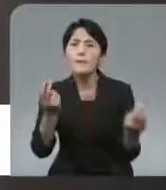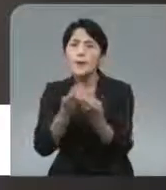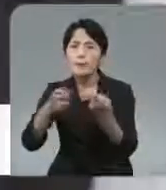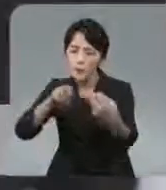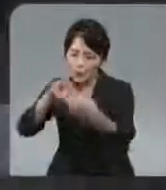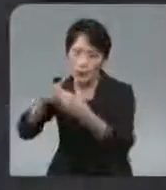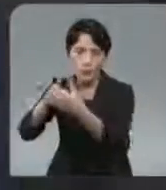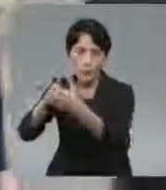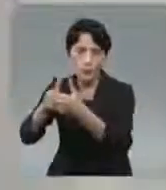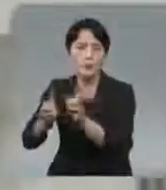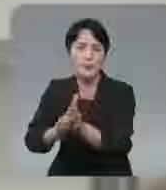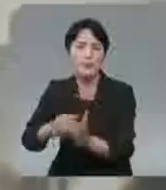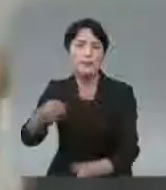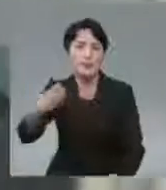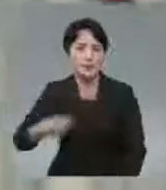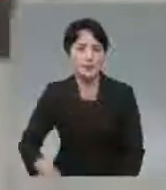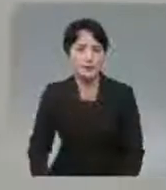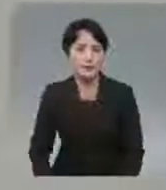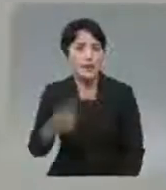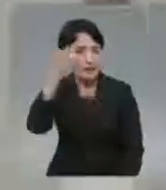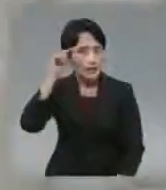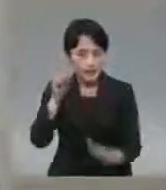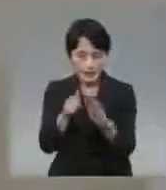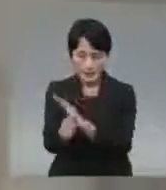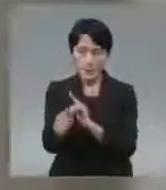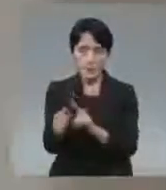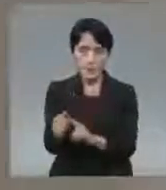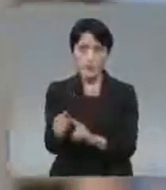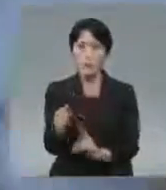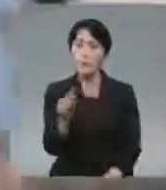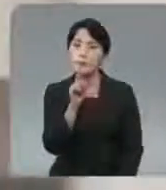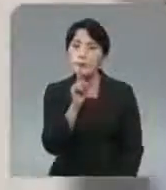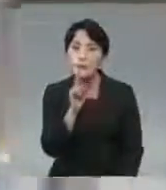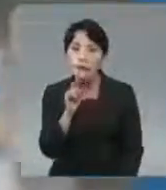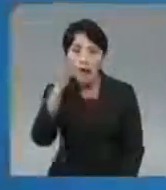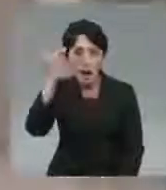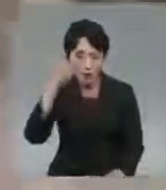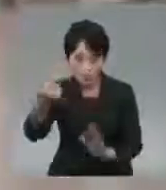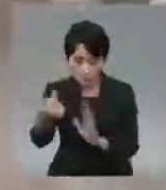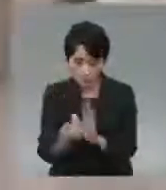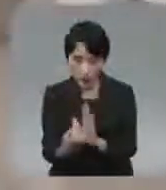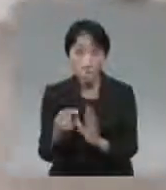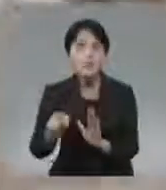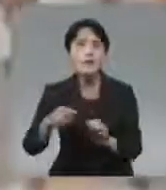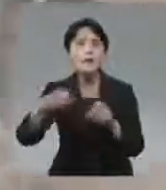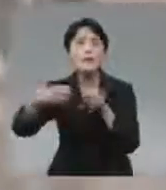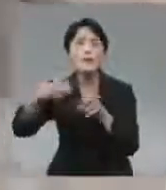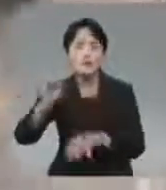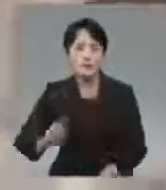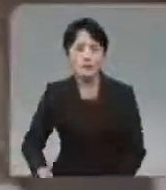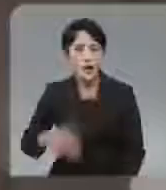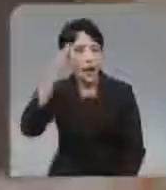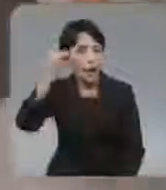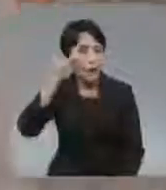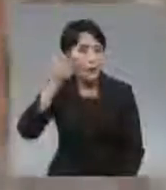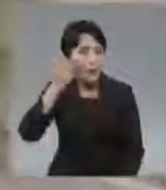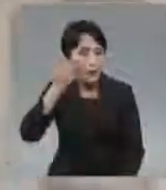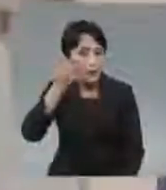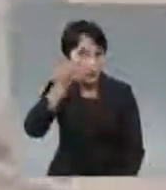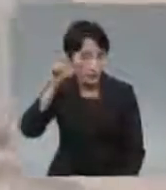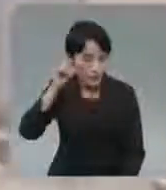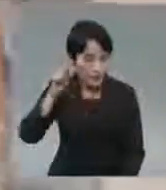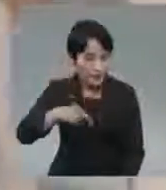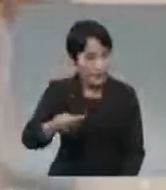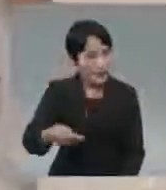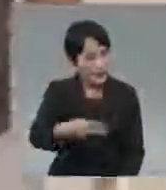nước sạch và vệ sinh cũng như các phương án hỗ trợ nhân đạo thông qua các tổ chức quốc tế cho mục tin liên quan nhưng dịp thứ trưởng ngoại